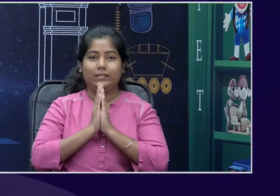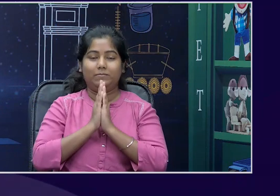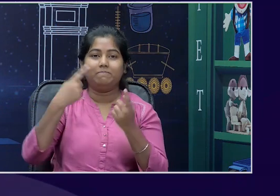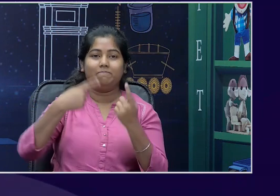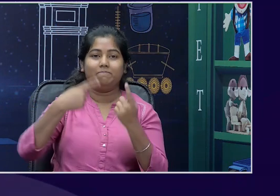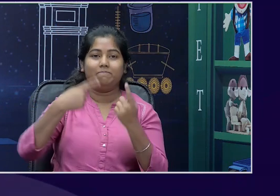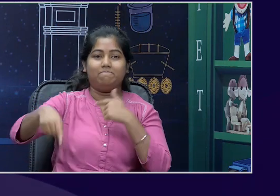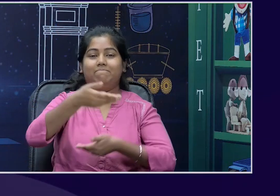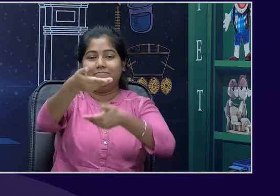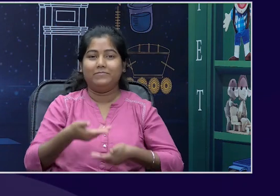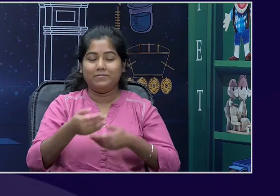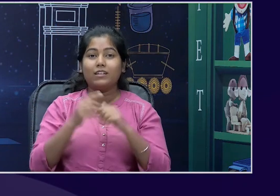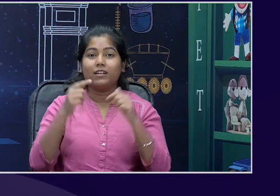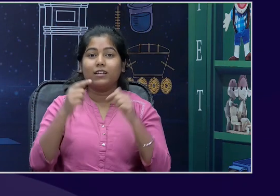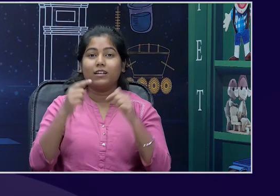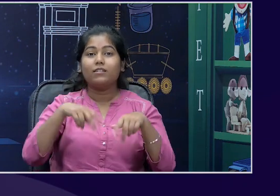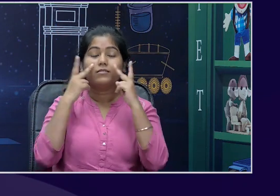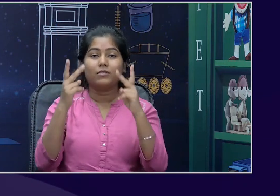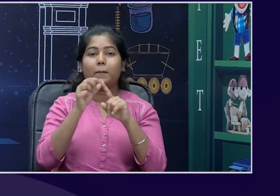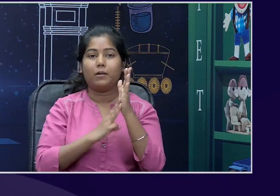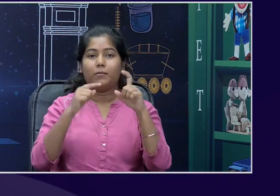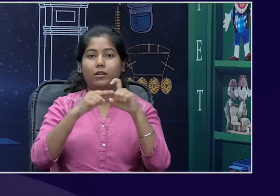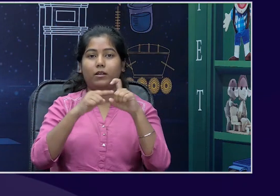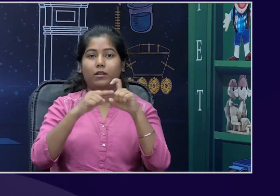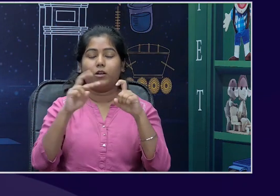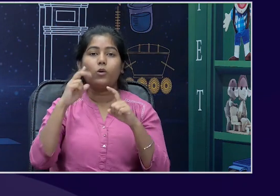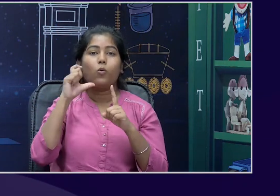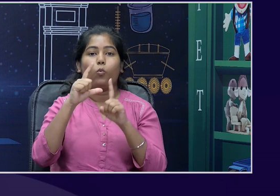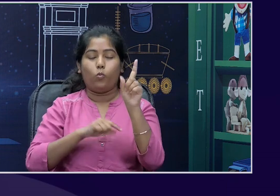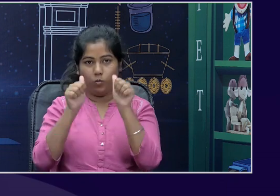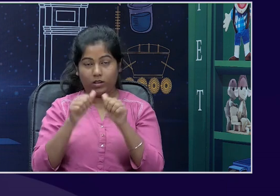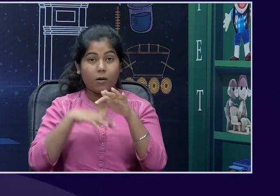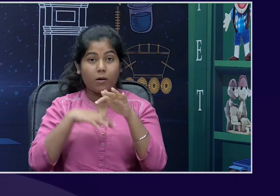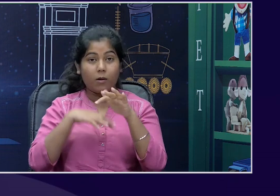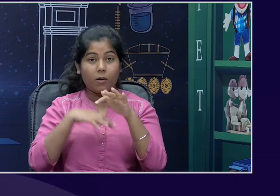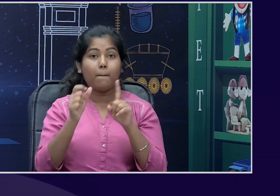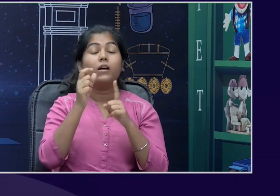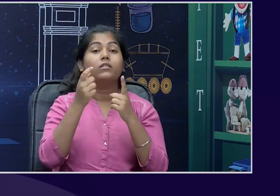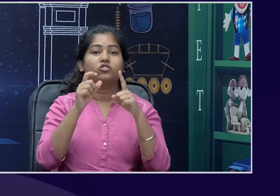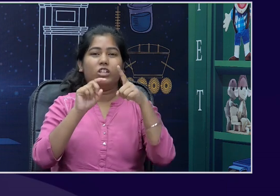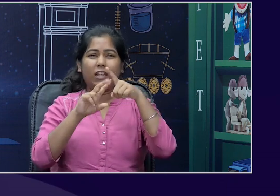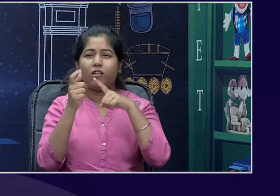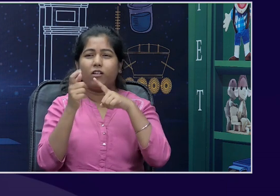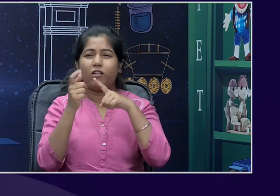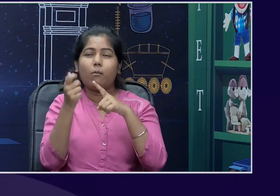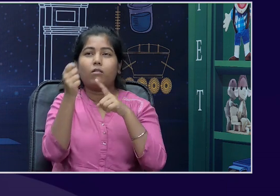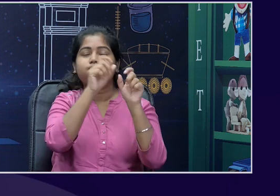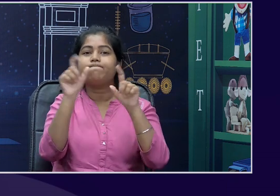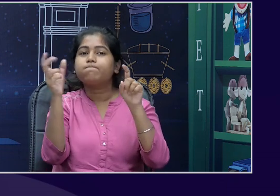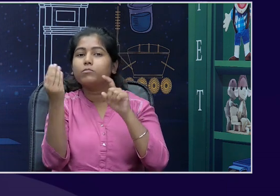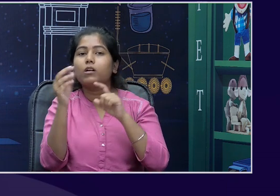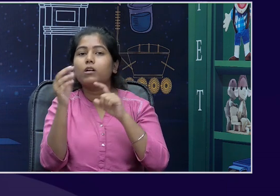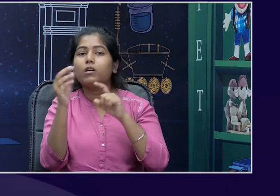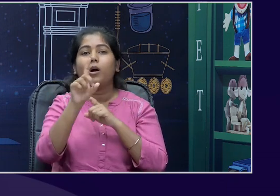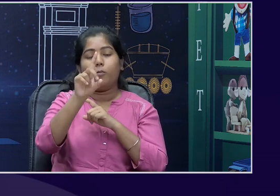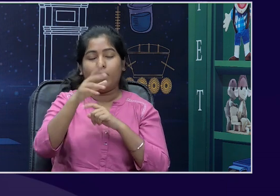नमस्कार, आप सभी का बहुत बहुत स्वागत है। आप देख रहे हैं पीएमई विद्या चैनल, चैनल नंबर 1 से 12, और हमारा नवे चैनल पर आप हमारे साथ नहीं